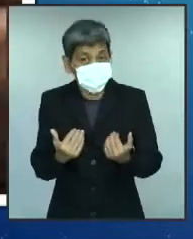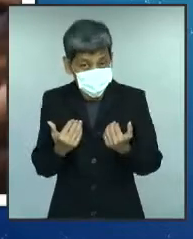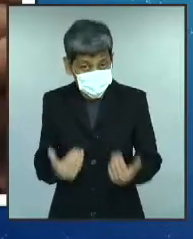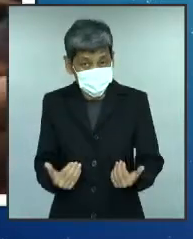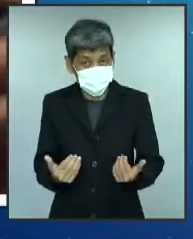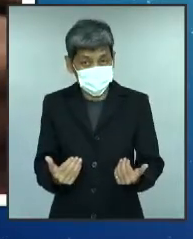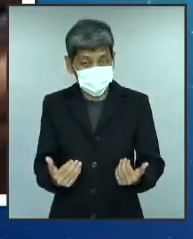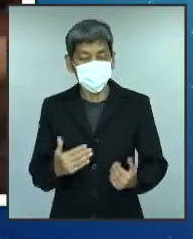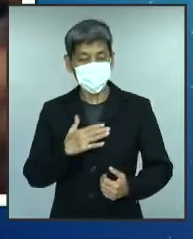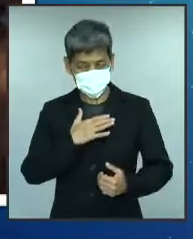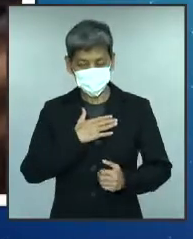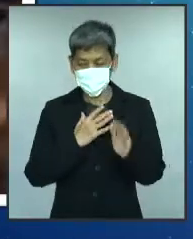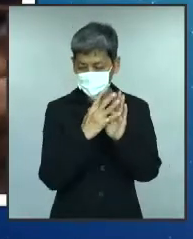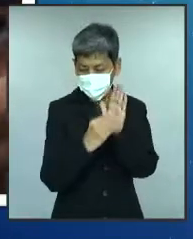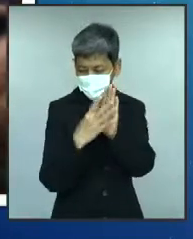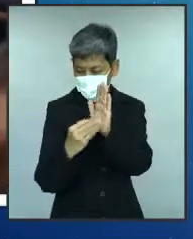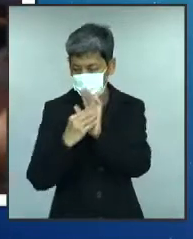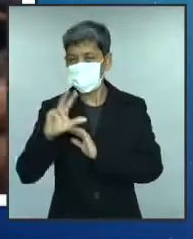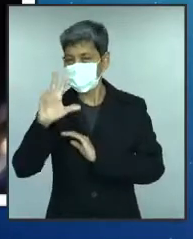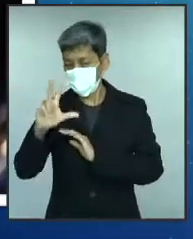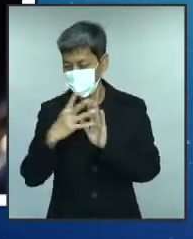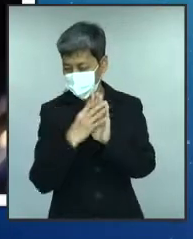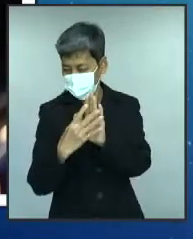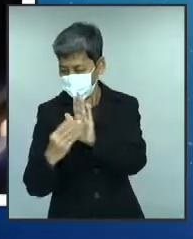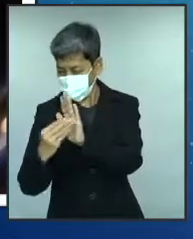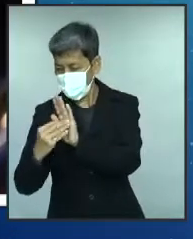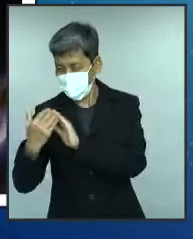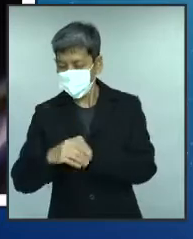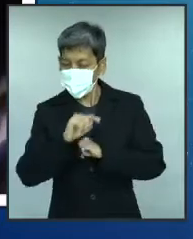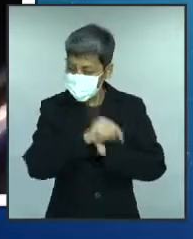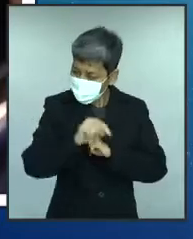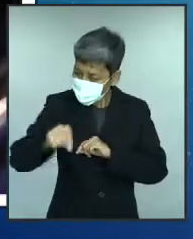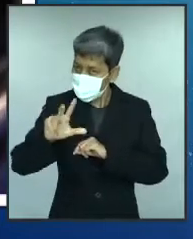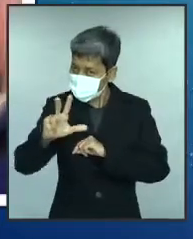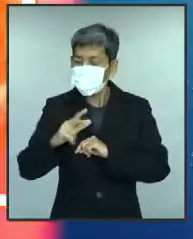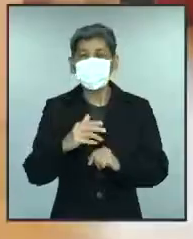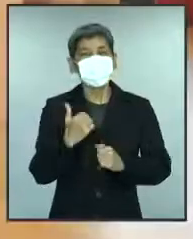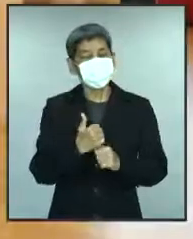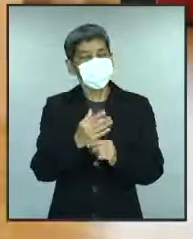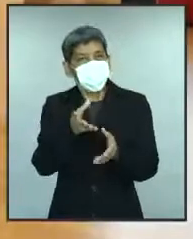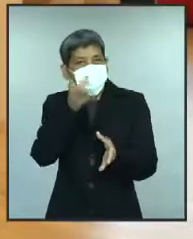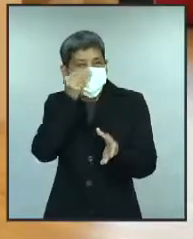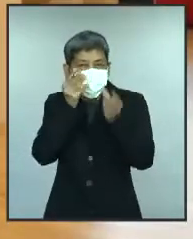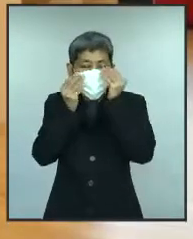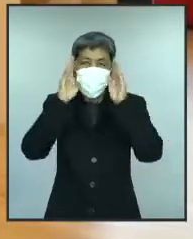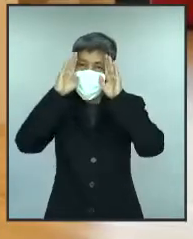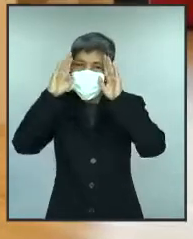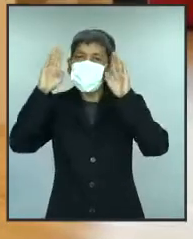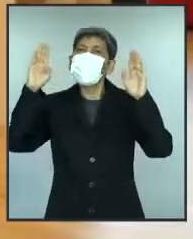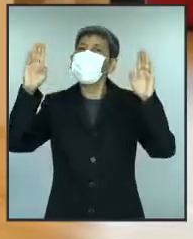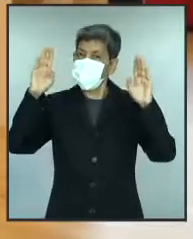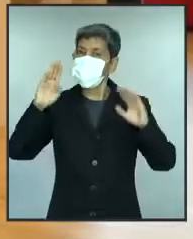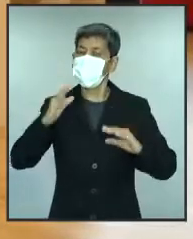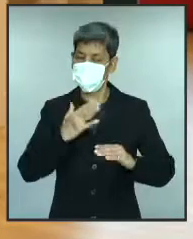นี้เองเนี่ย เราก็ถ่ายทอดให้ไปอยู่3ที่นะครับแล้วก็ทำให้เขาเนี่ยมีความรู้ที่